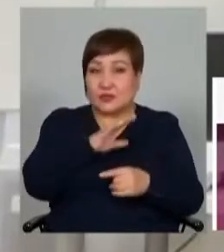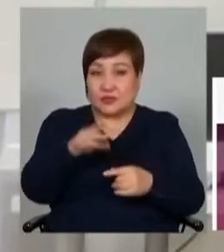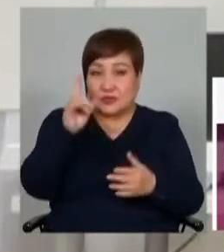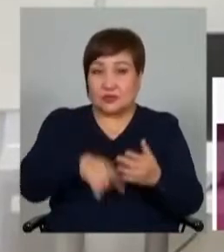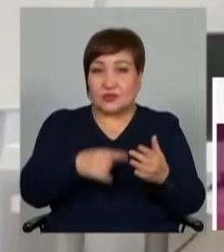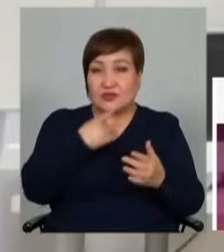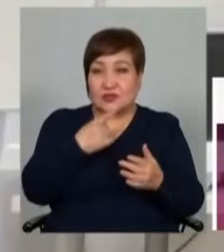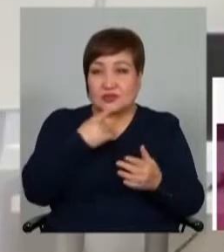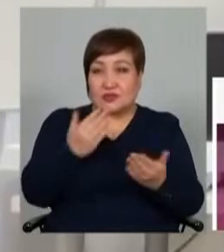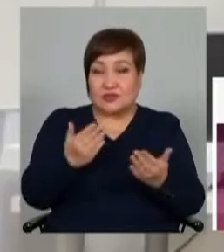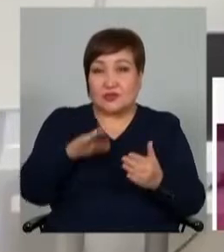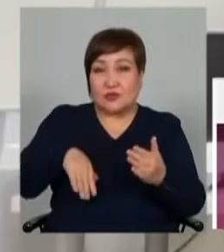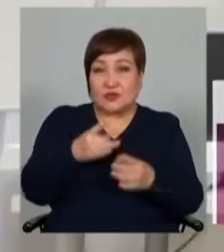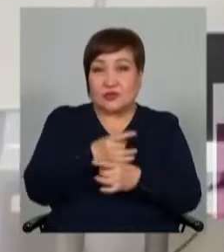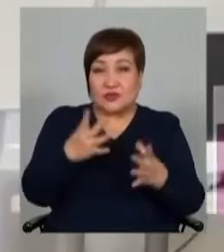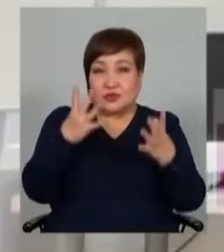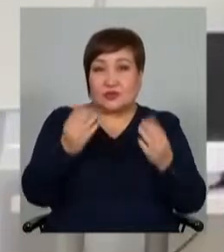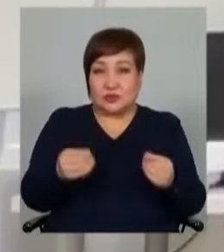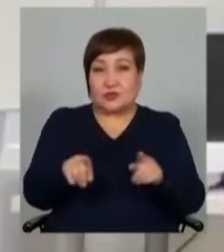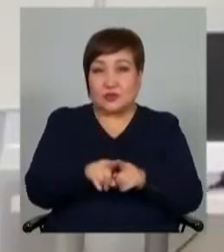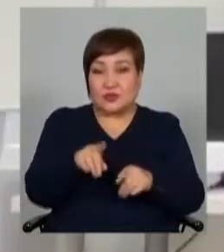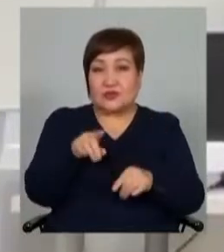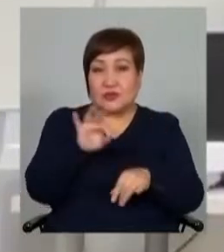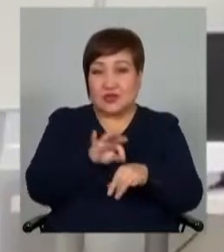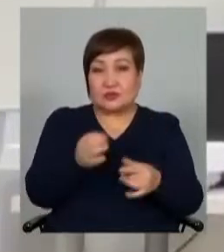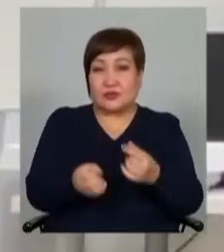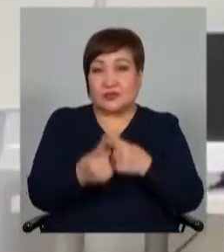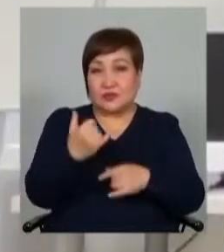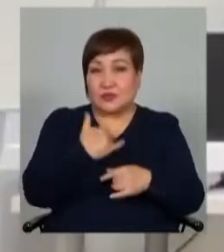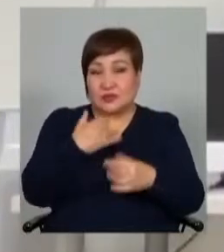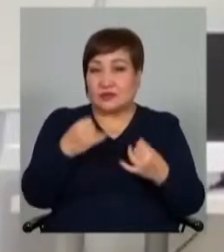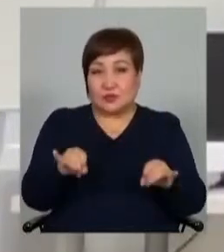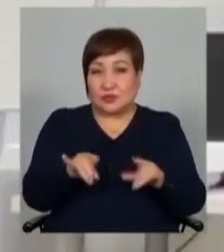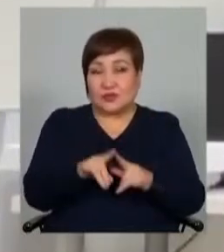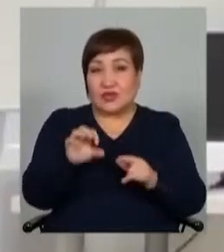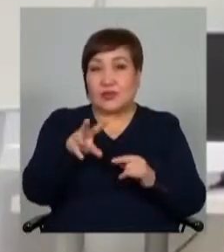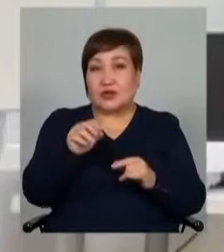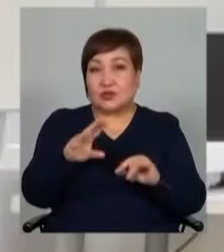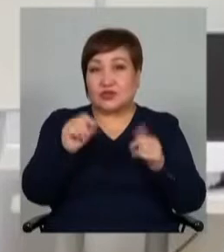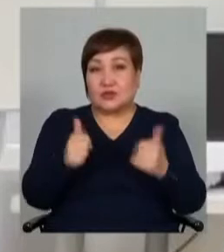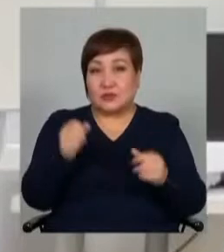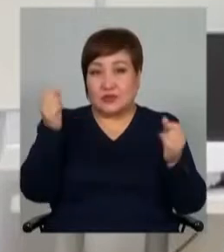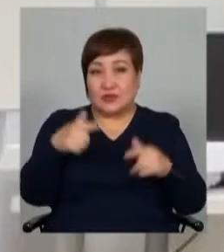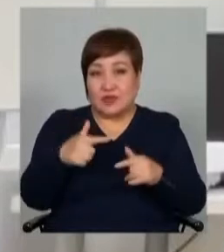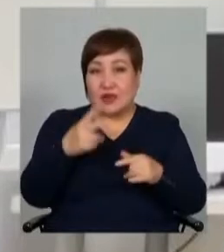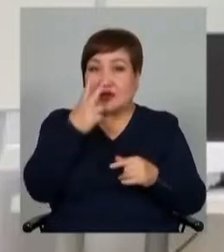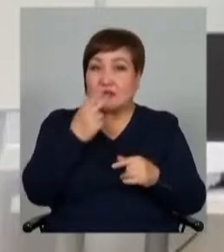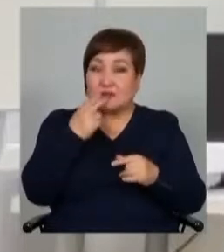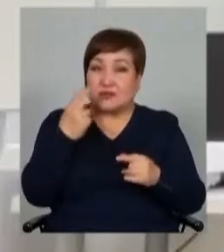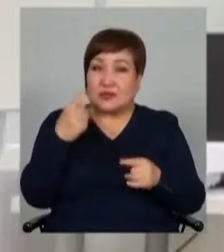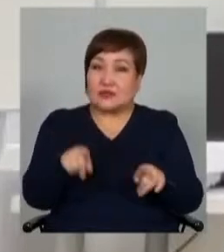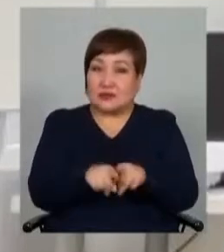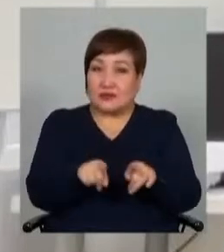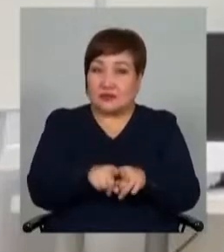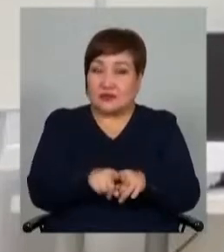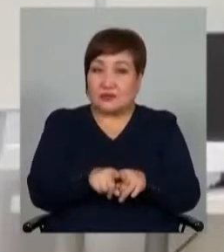індеттің дәл осы түрі бізде де тіркеліп жатса, таң қалмас едім. Алайда бір қызығы, омикрон штамының белгілерін қалыпты тұмаудан ажырату қиын. Сонымен қатар бұл